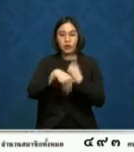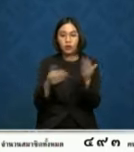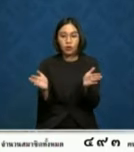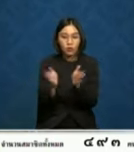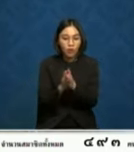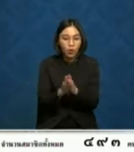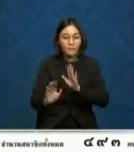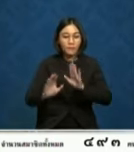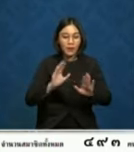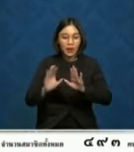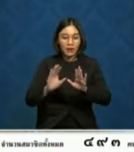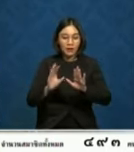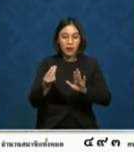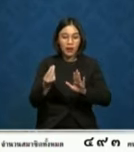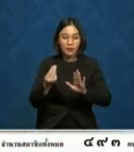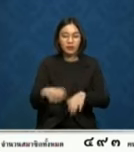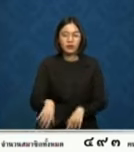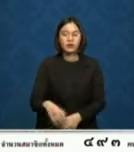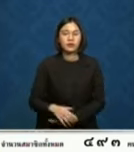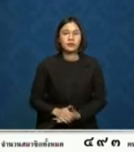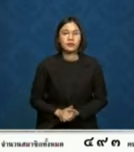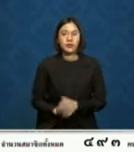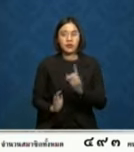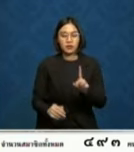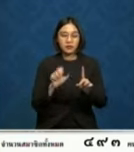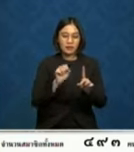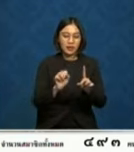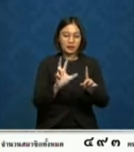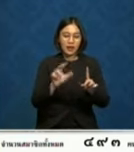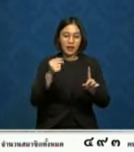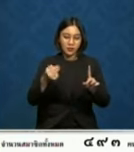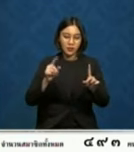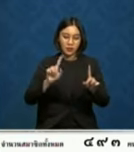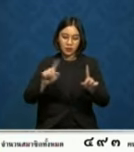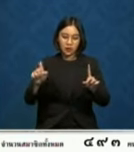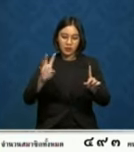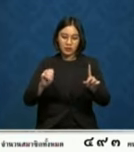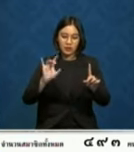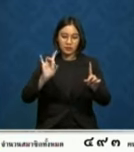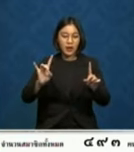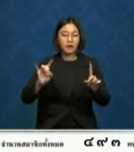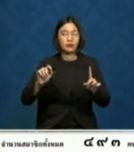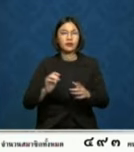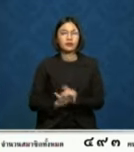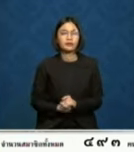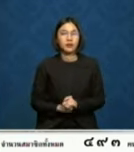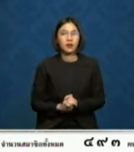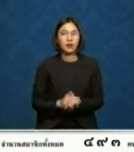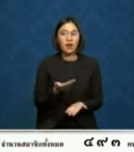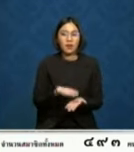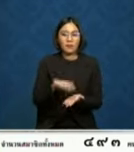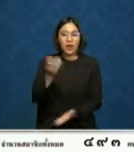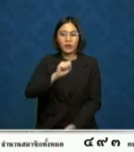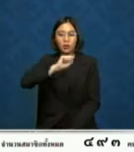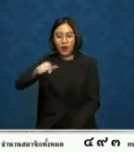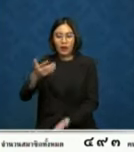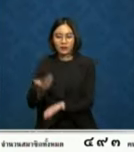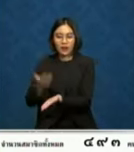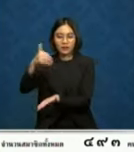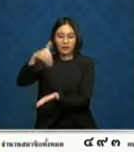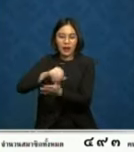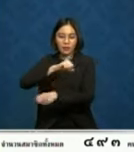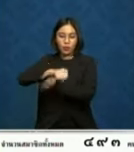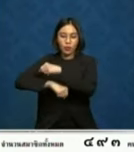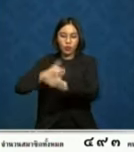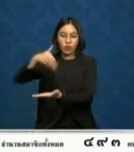เฉลี่ยค่าก่อสร้างนะครับต่อตารางเมตสูงถึง1348บาทซึ่งแพงกว่าราคากลางของการก่อ